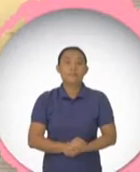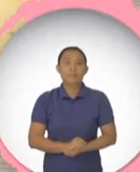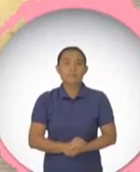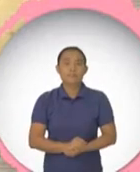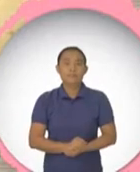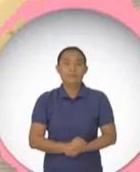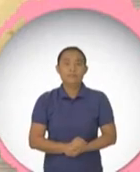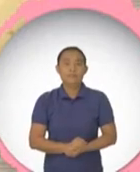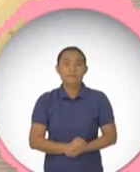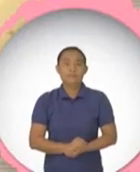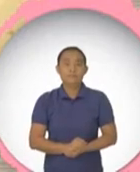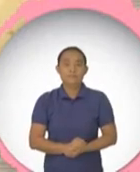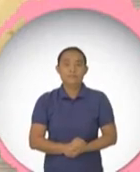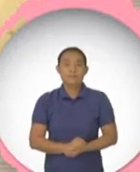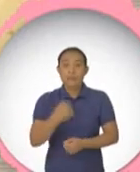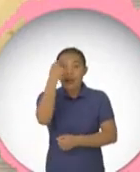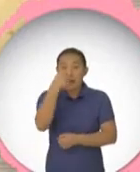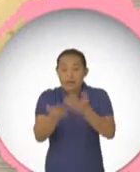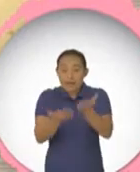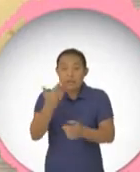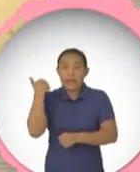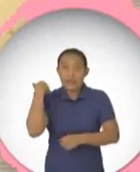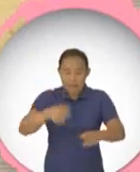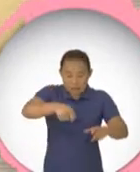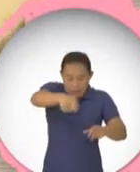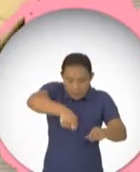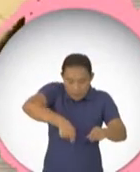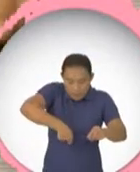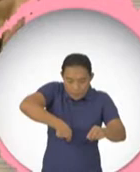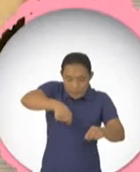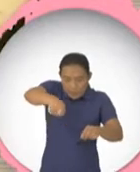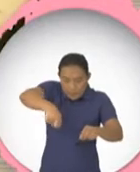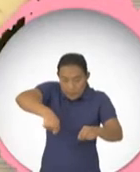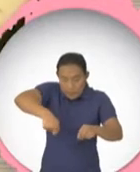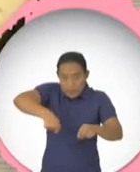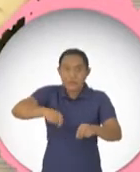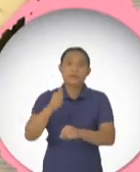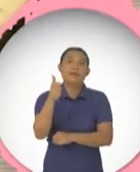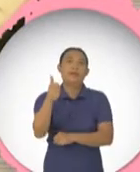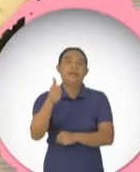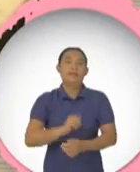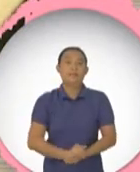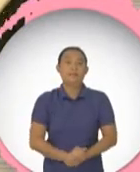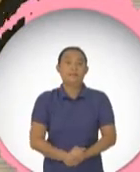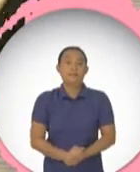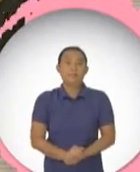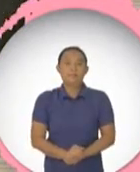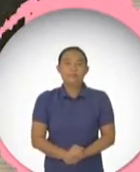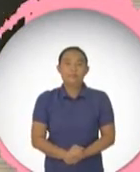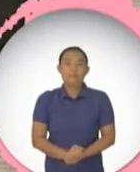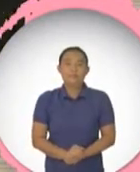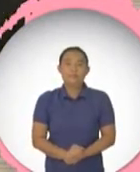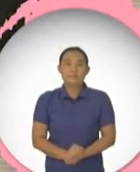ถ้าใครมีลูกกลิ้งแบบเป็นชุดอะค่ะก็อาจจะตัดปื้ดเดียวไปได้เลยนะคะค่ะทาไข่ขาวเลยค่ะ